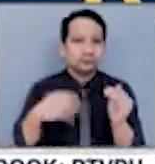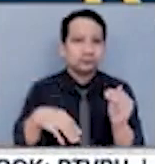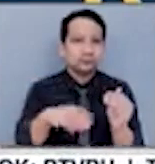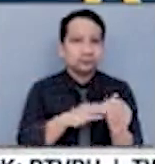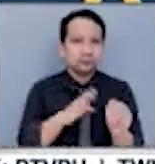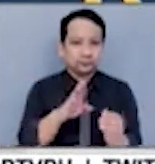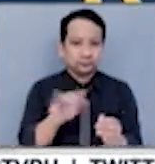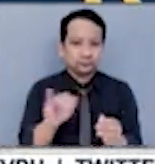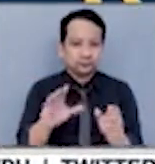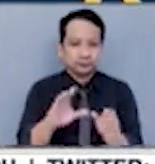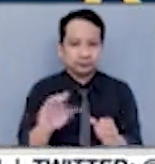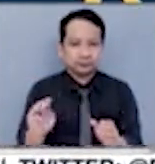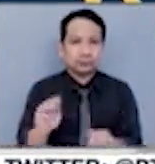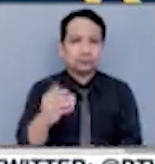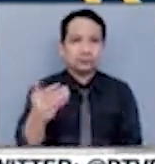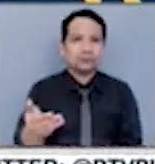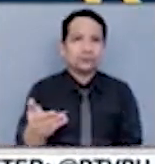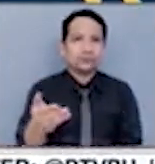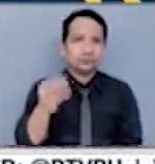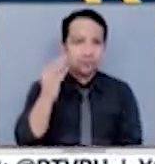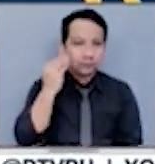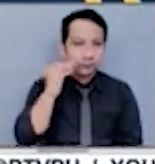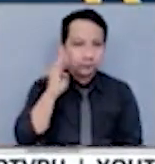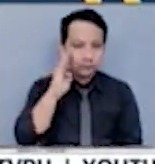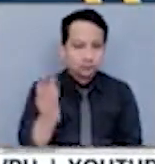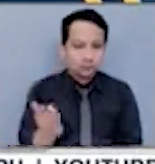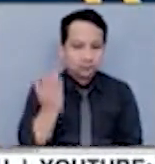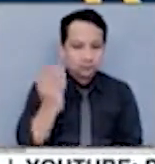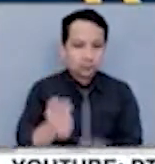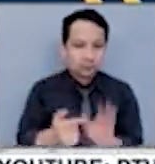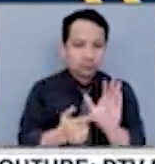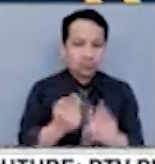Daniel Manalastas para sa Morning Show ng Bayan, Rise and Shine Pilipinas.